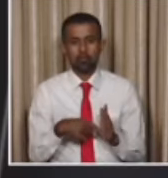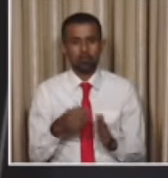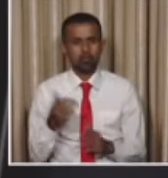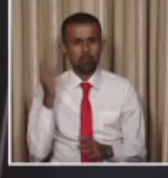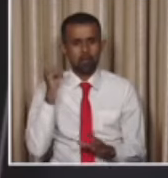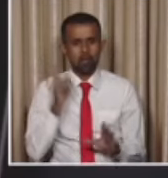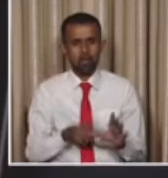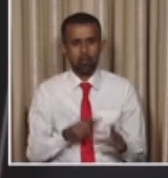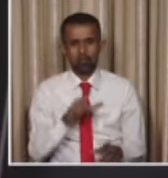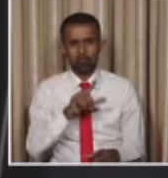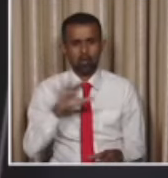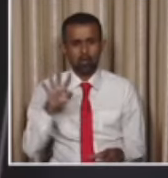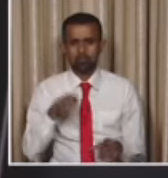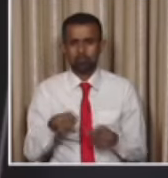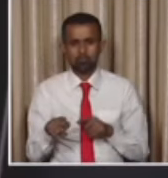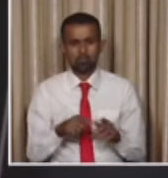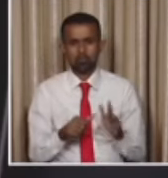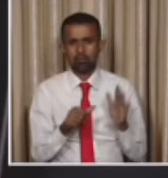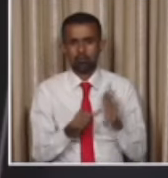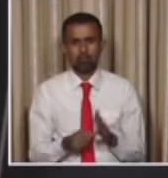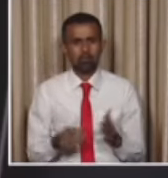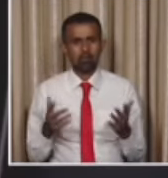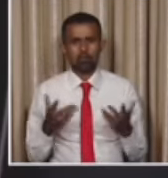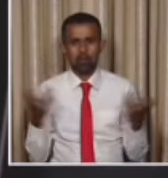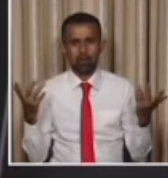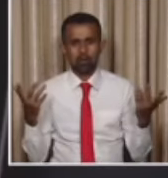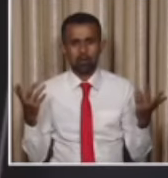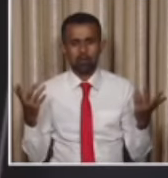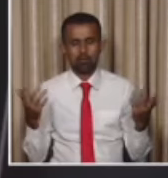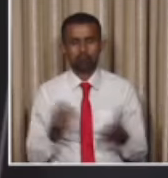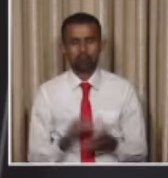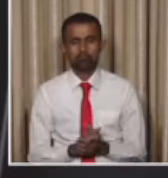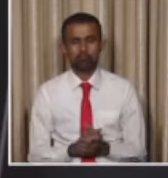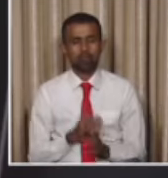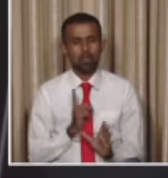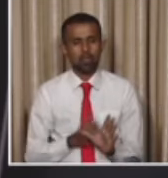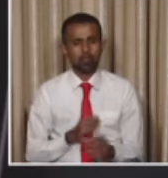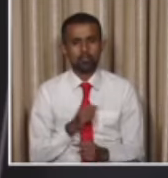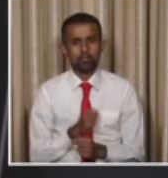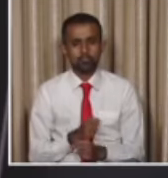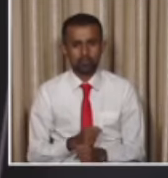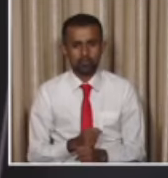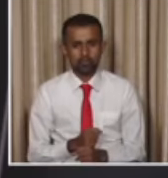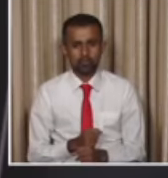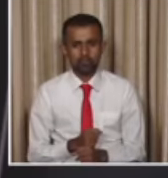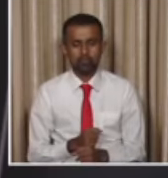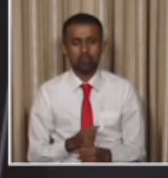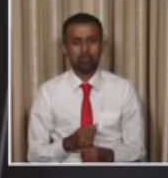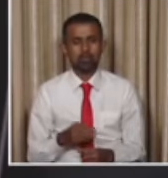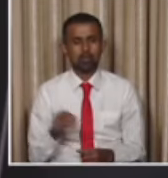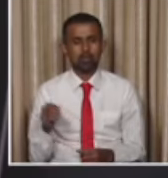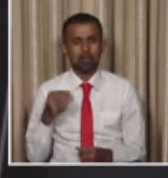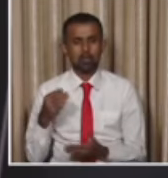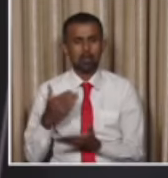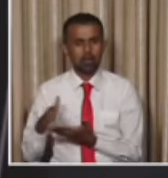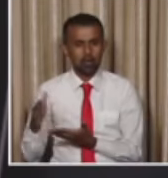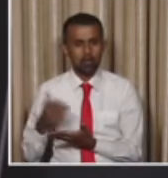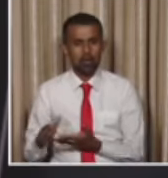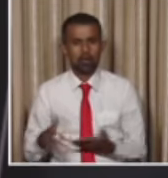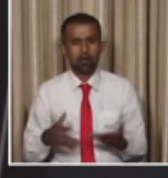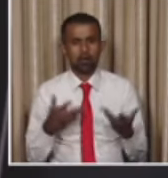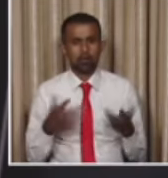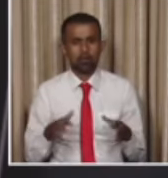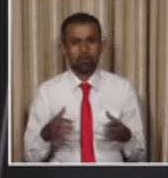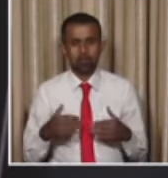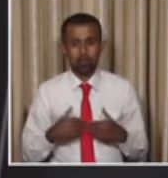අවුරුදු 74 තුන මෙහෙම තත්ත්වයක් වෙලා නැහැ. මෙහෙම තත්ත්වේ හැම ආණ්ඩුවම කෙසේ හෝ ගත්ත ණය වාරික ගෙව්වා. දැන්